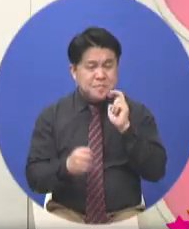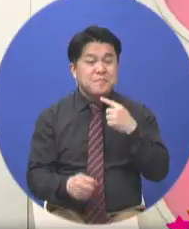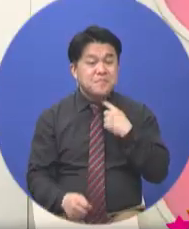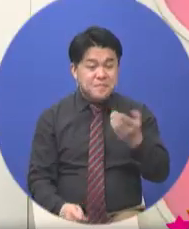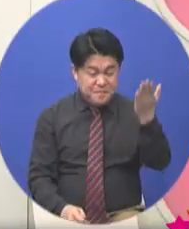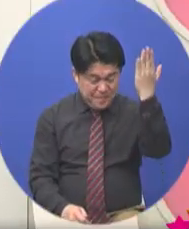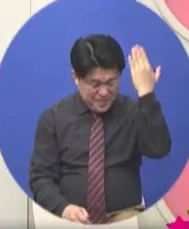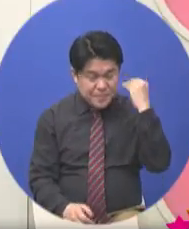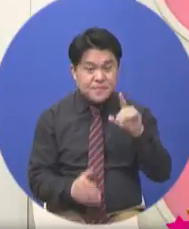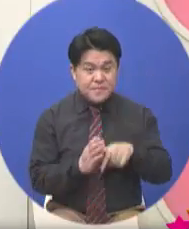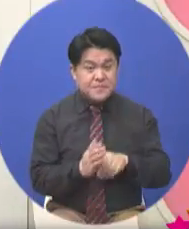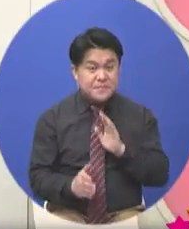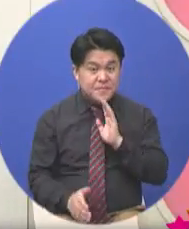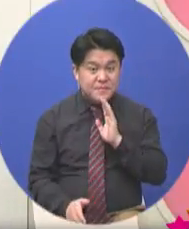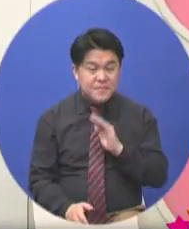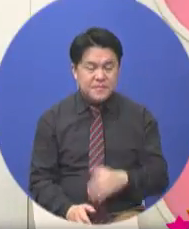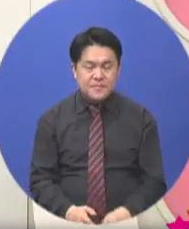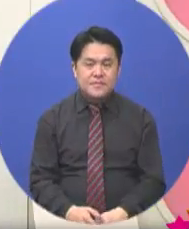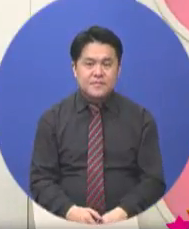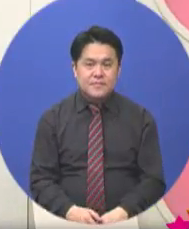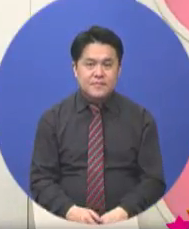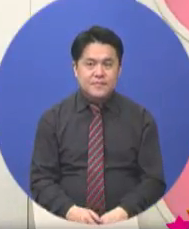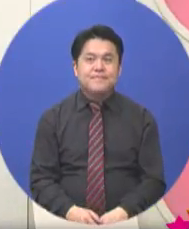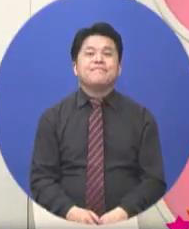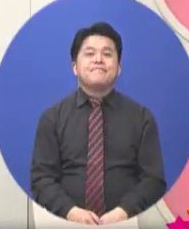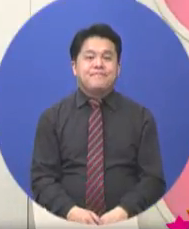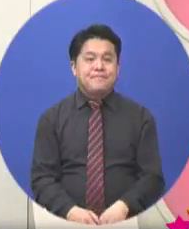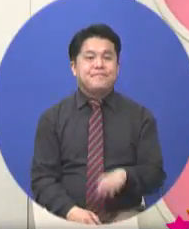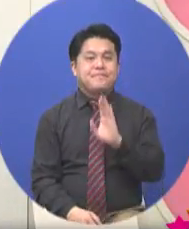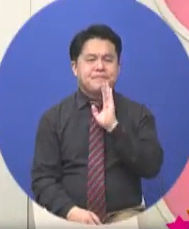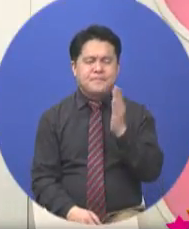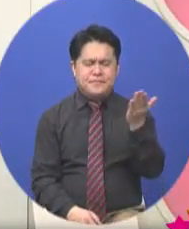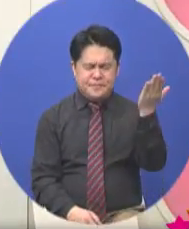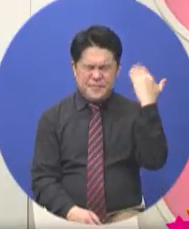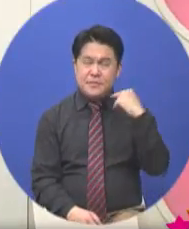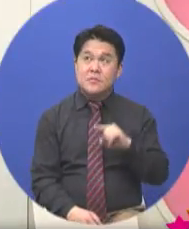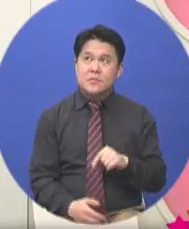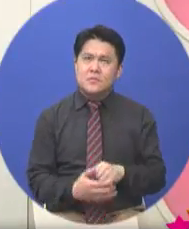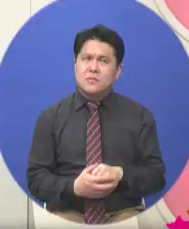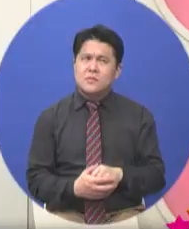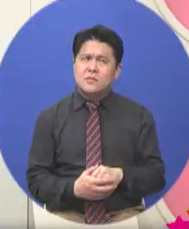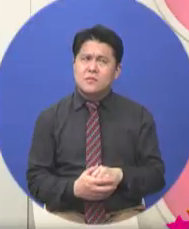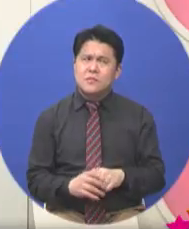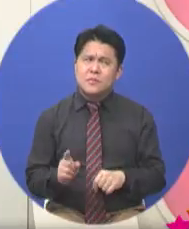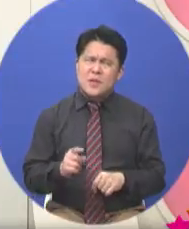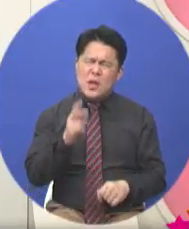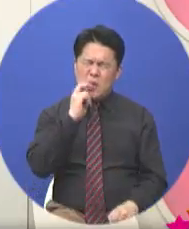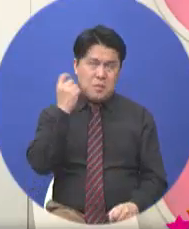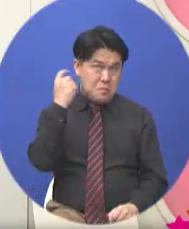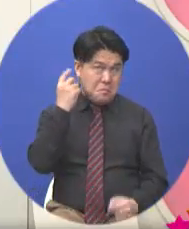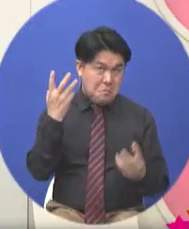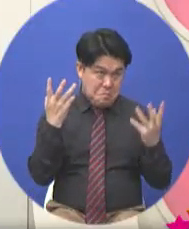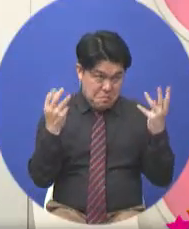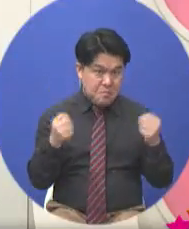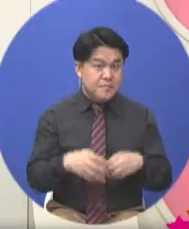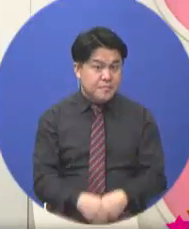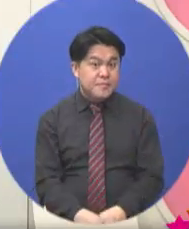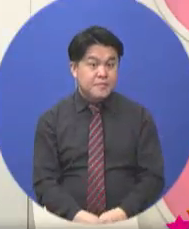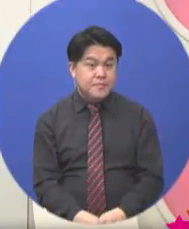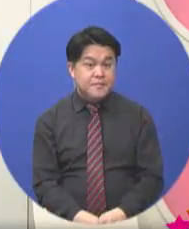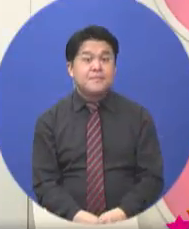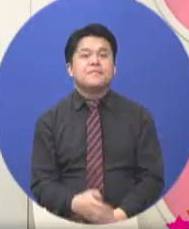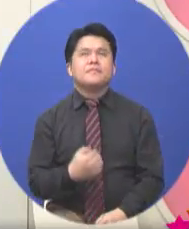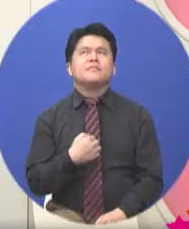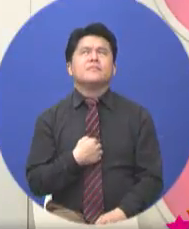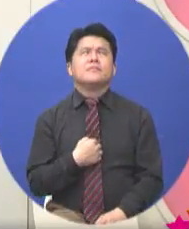들으셨죠? 남인수 실지 목소리로? 그렇죠. 그때 생음으로다가 많이 들었죠. 그러니까 네. 우리가